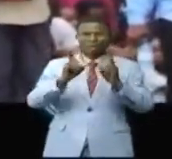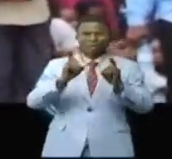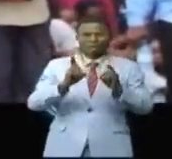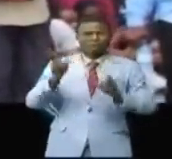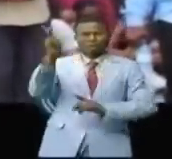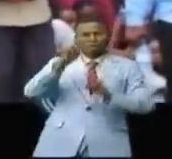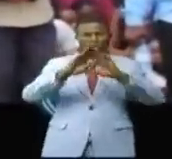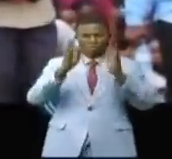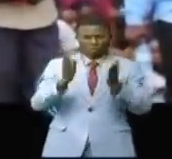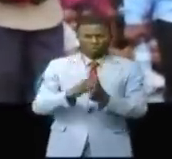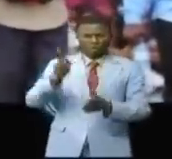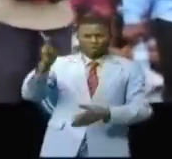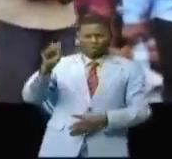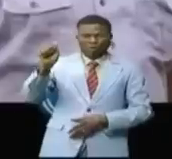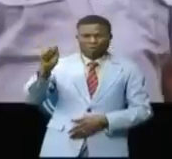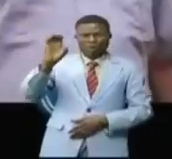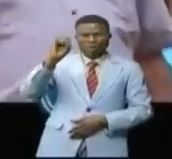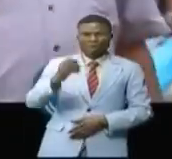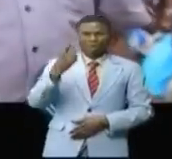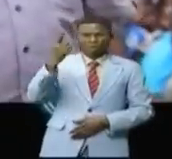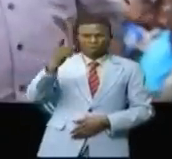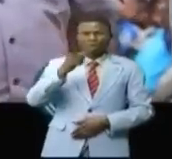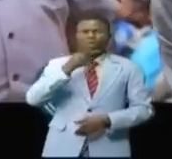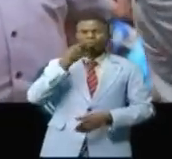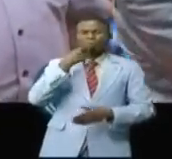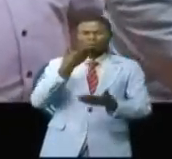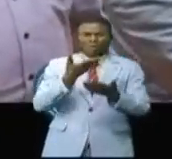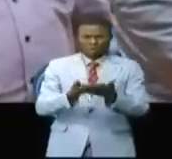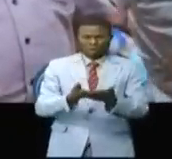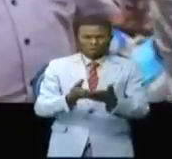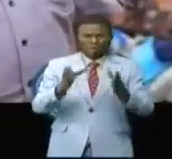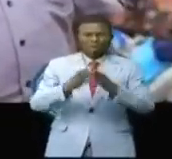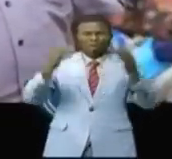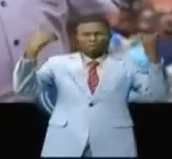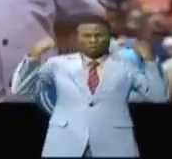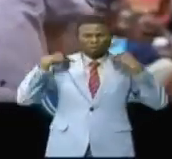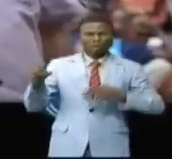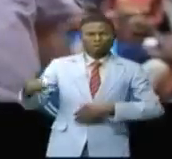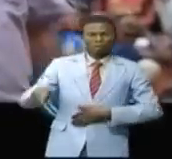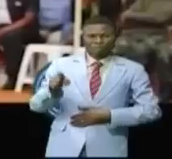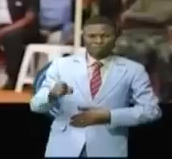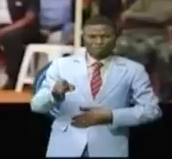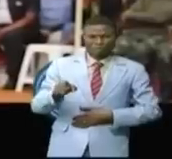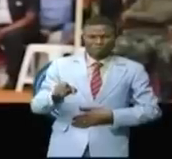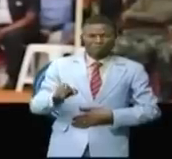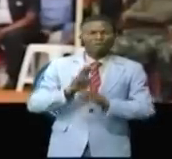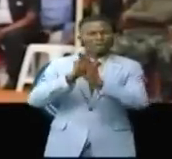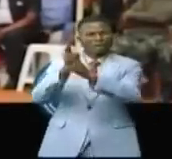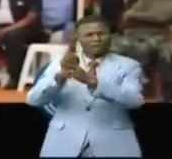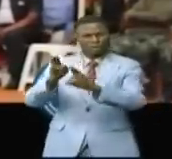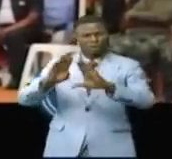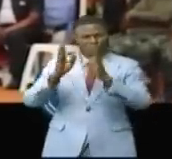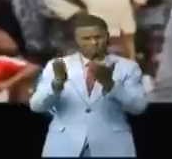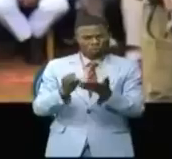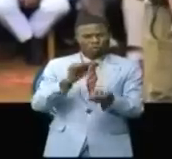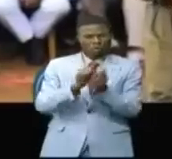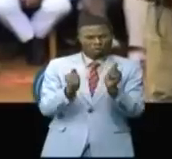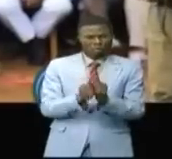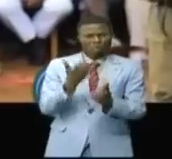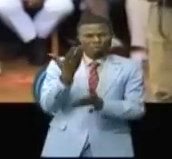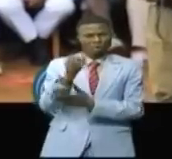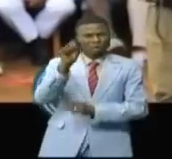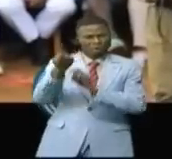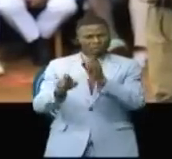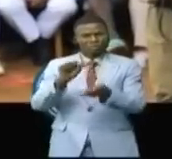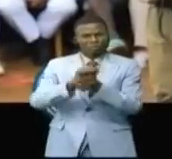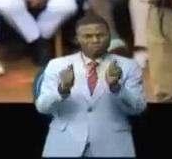de pékin 51 de change à coeur ouvert avec l'autorité provinciale pour des réponses à leurs occupations la problématique